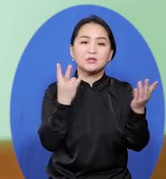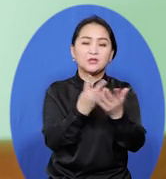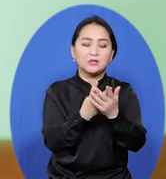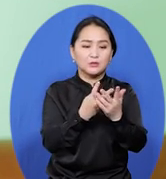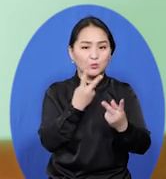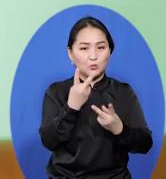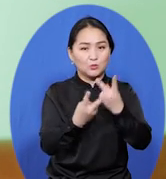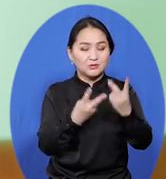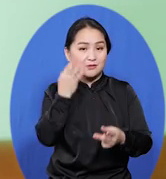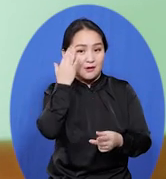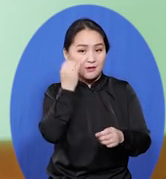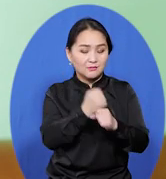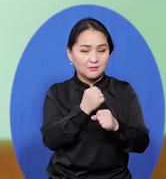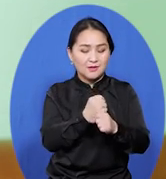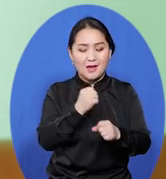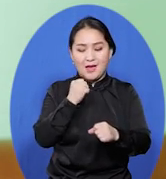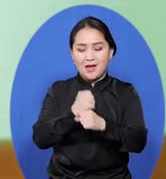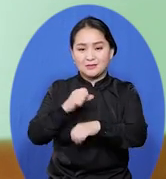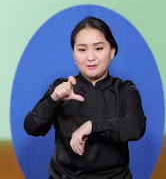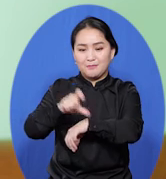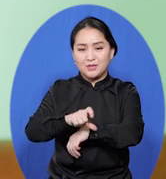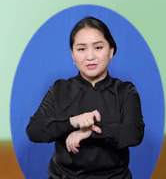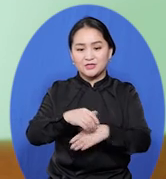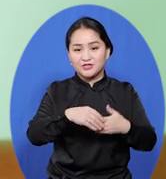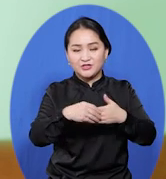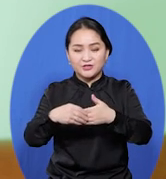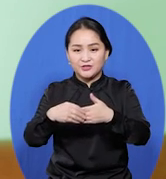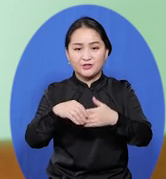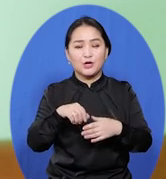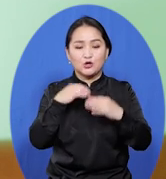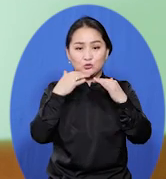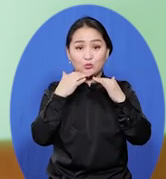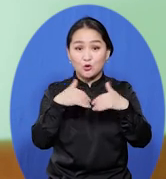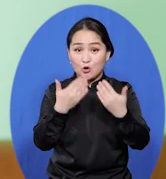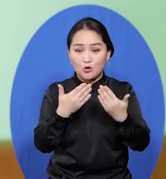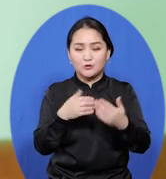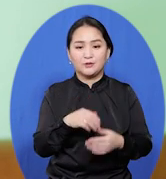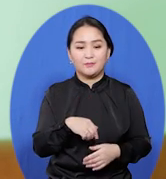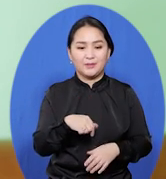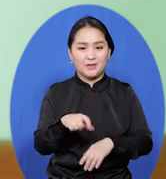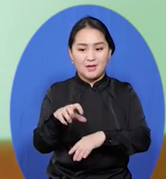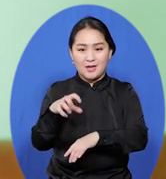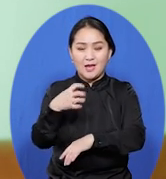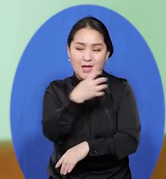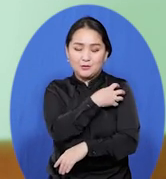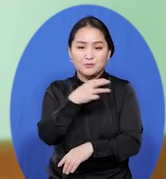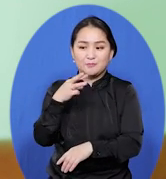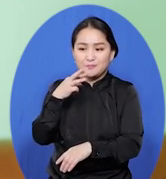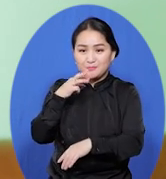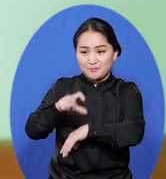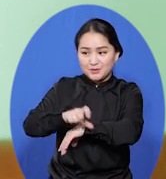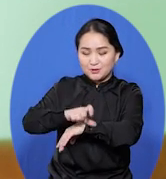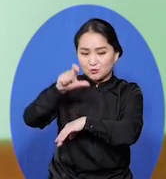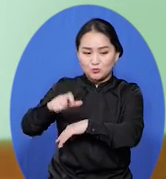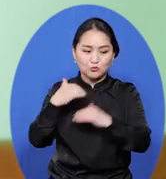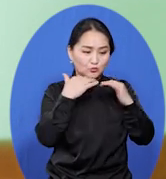хэмжээнүүд байгаа. За, дээрэс нь ажил мэргэжлийн чиг баримжаа олох зөвлөгөө өгөх үйлчлэгийг манайхаар дэмжиж явагдаг. Манай хариуцсан мэрэгчлэл маань одоо мэрэгшээ тэр талаараа зөвлөгөө